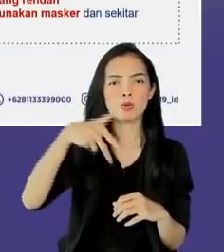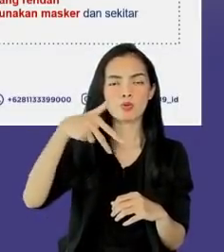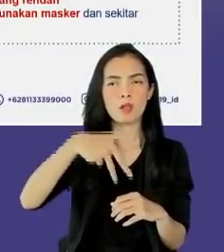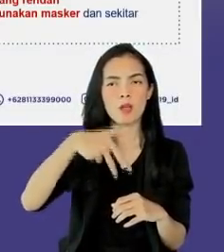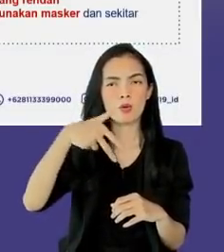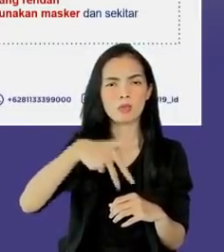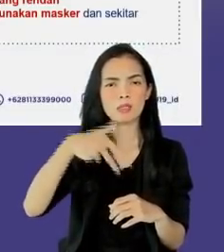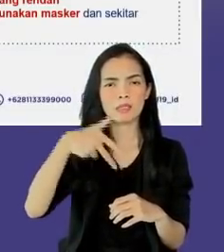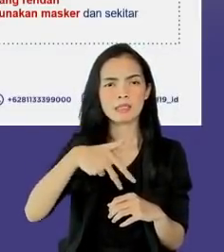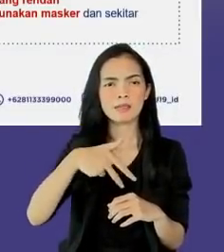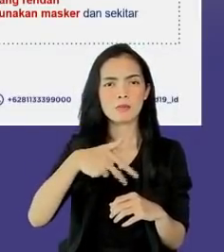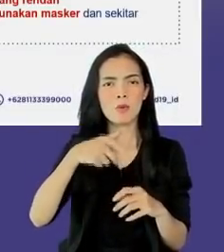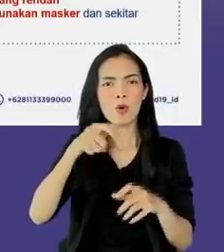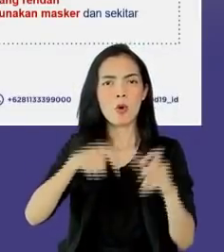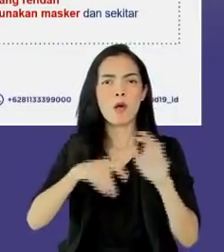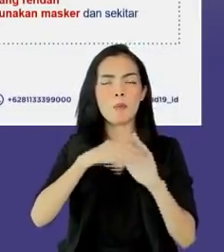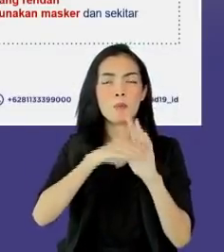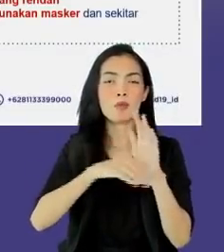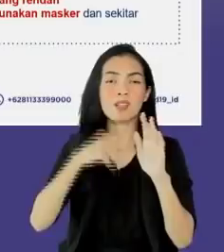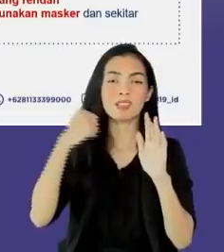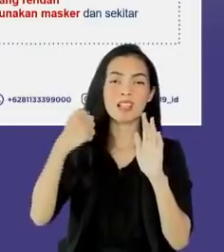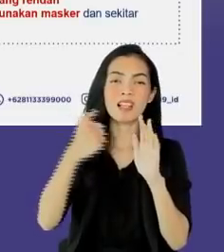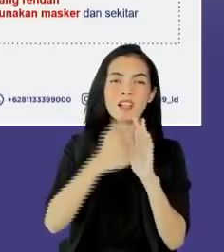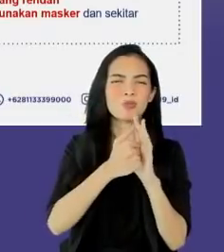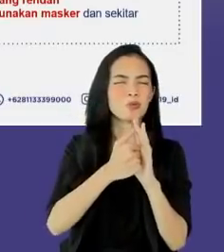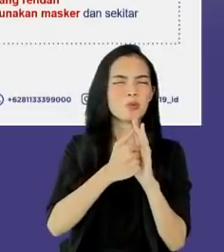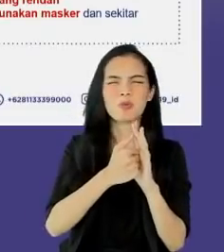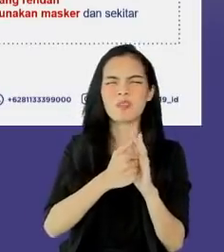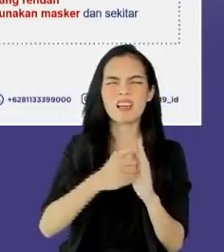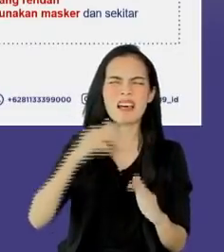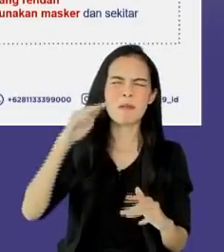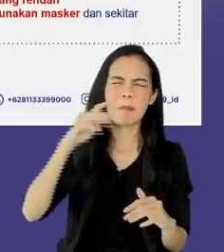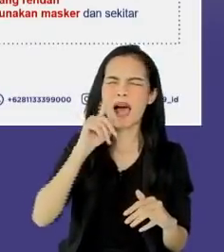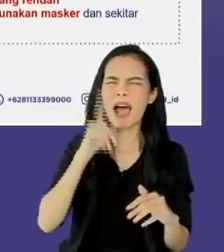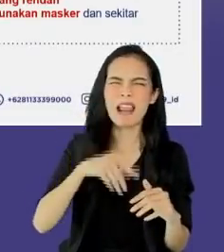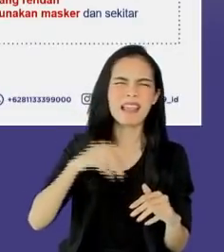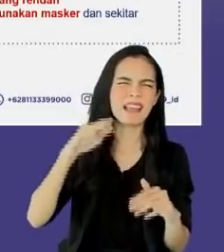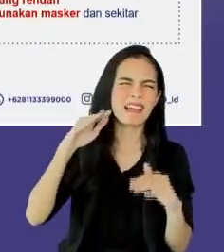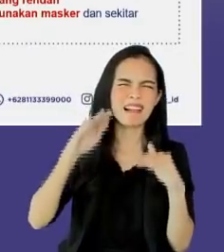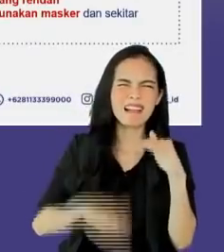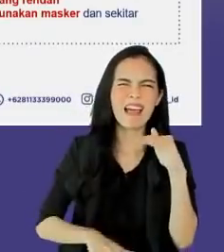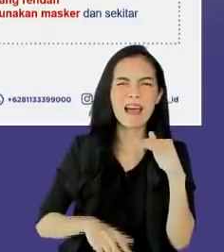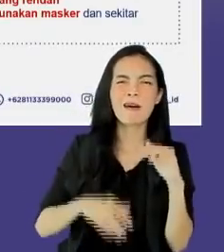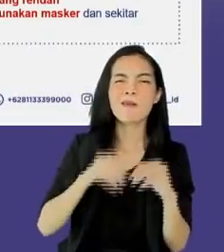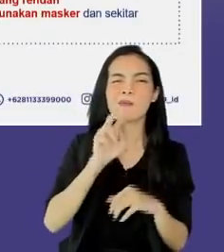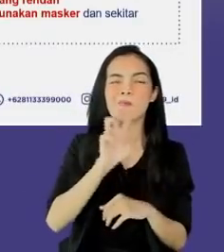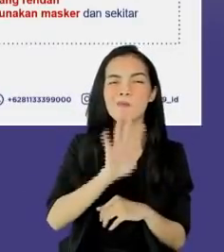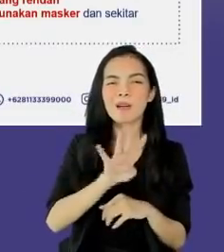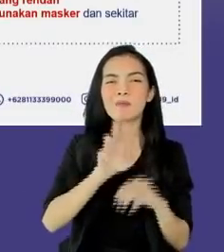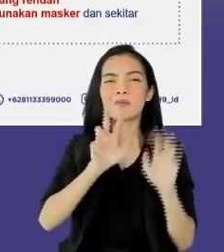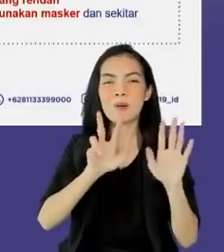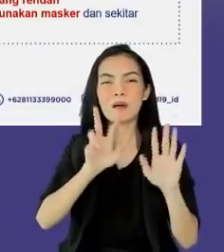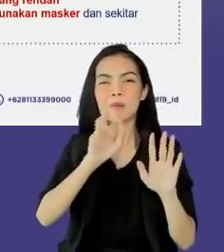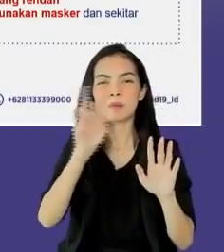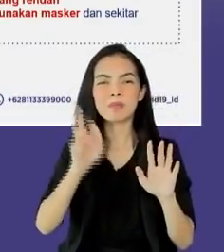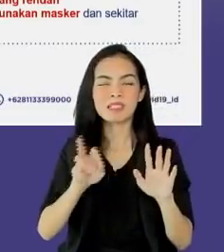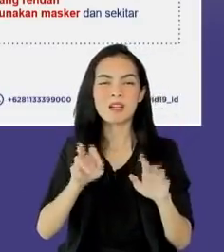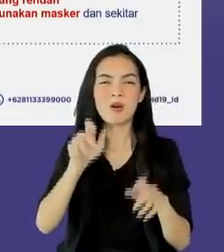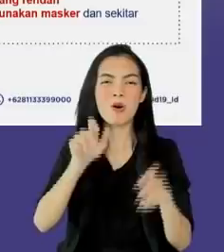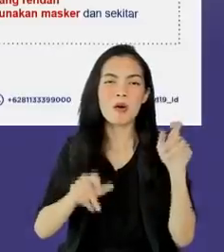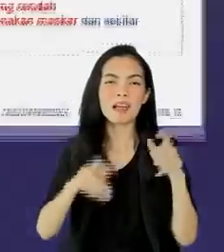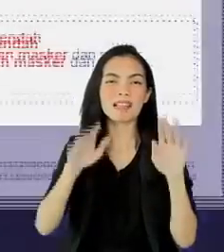Sulawesi ini kepatuhannya yang paling rendah, dengan tadi masih ada sekitar 48% kelurahan dan desa di sana